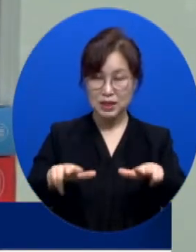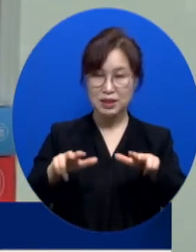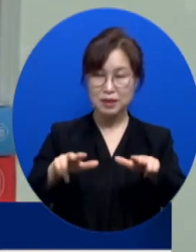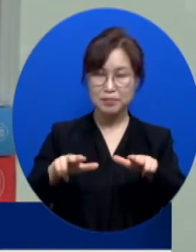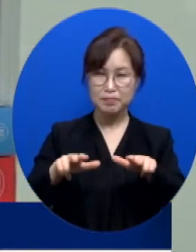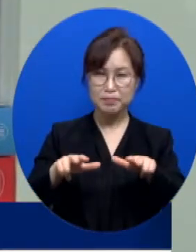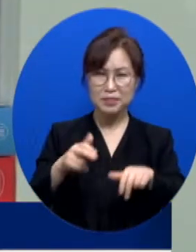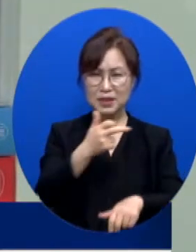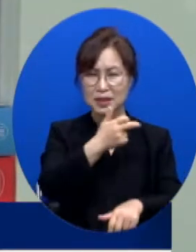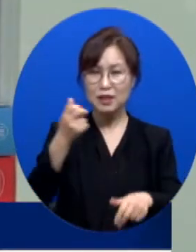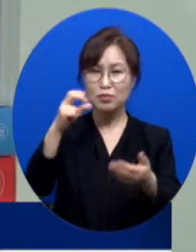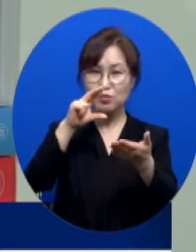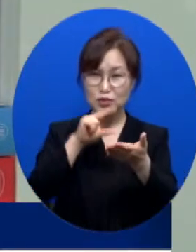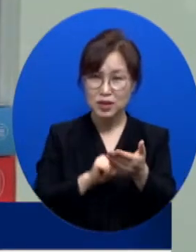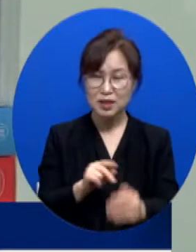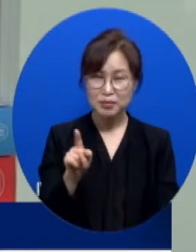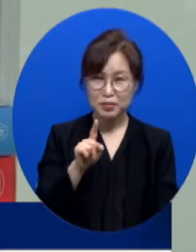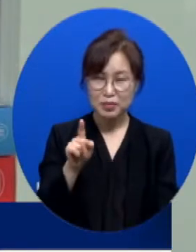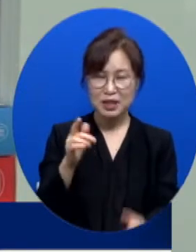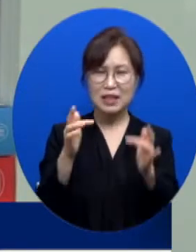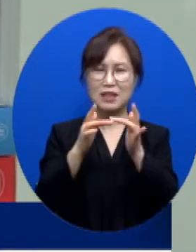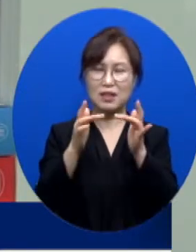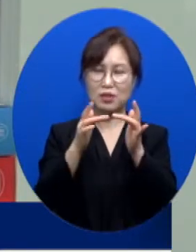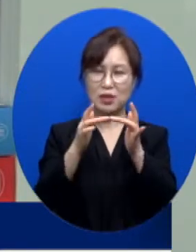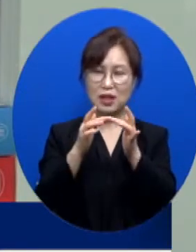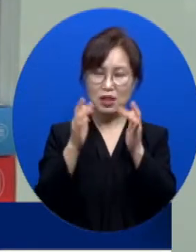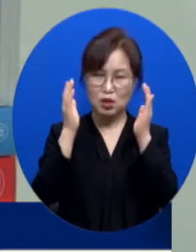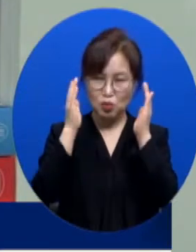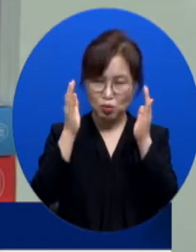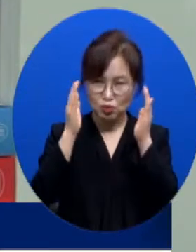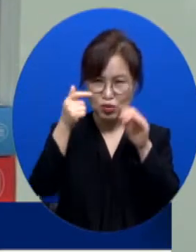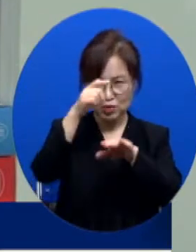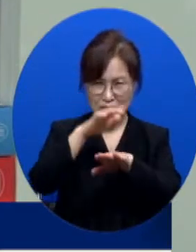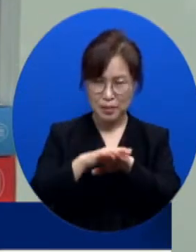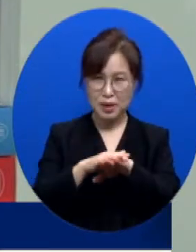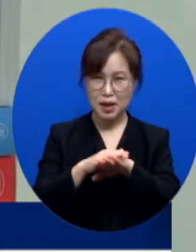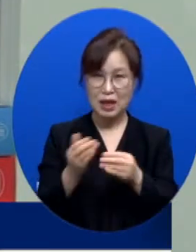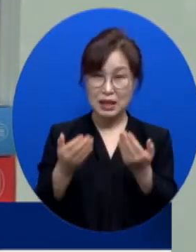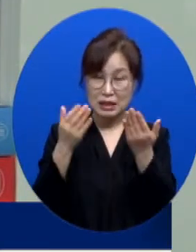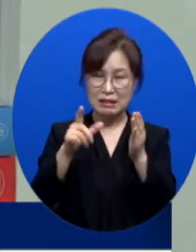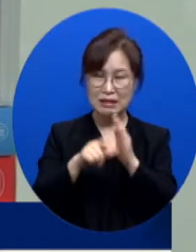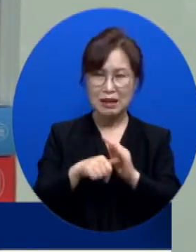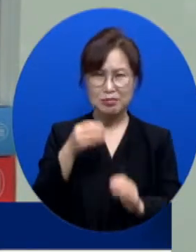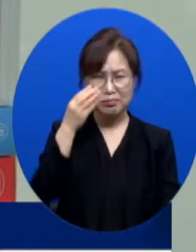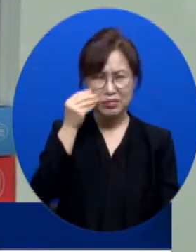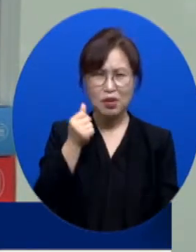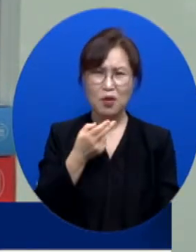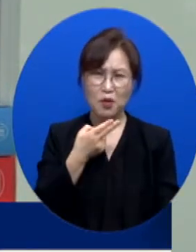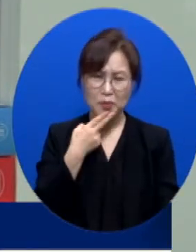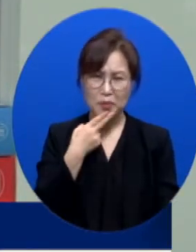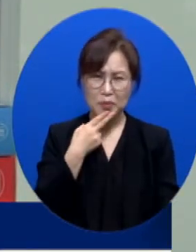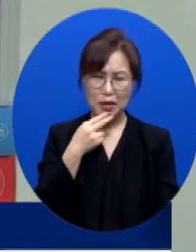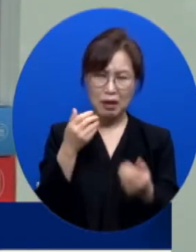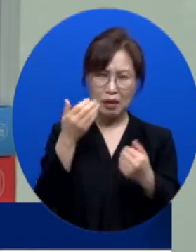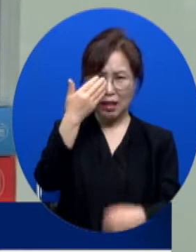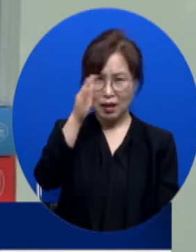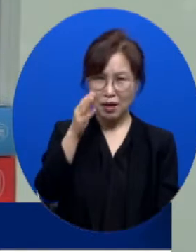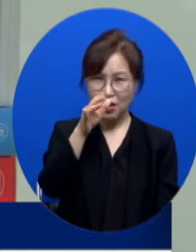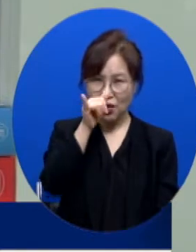큰 고민이 되는 부분이잖아요. 온라인으로 아이들이 예배를 드리는데 익숙하지 않고 교육 컨텐츠를